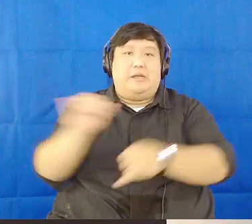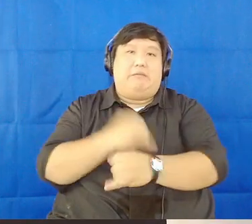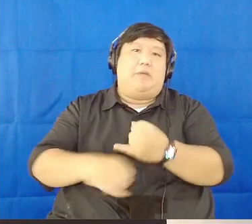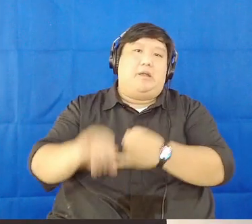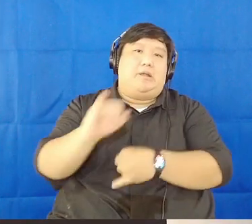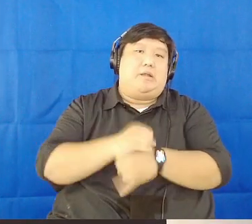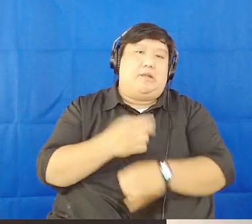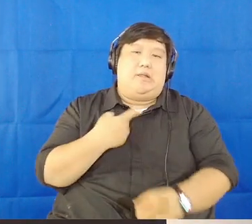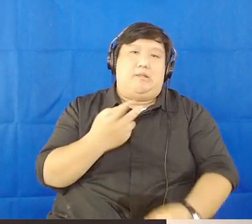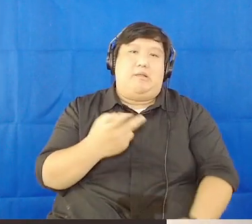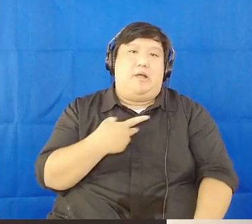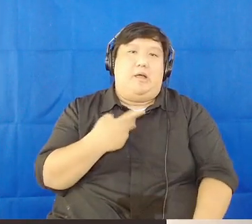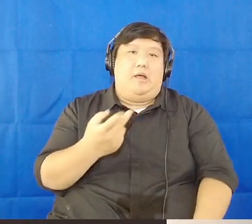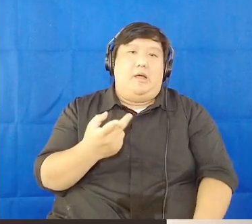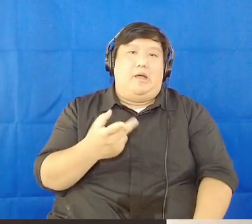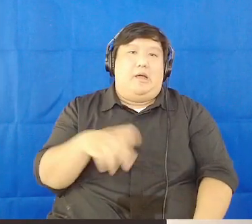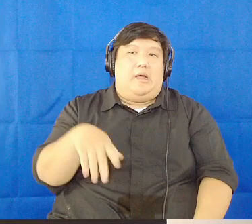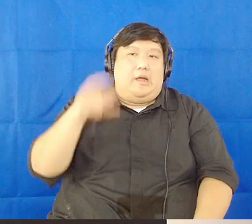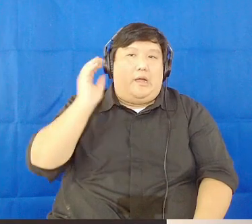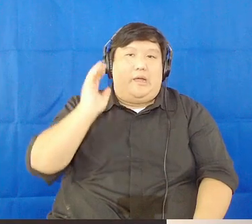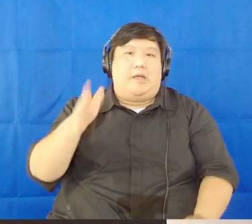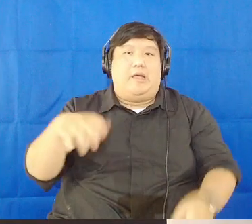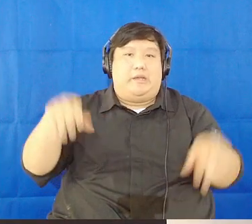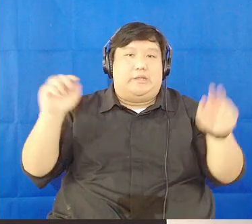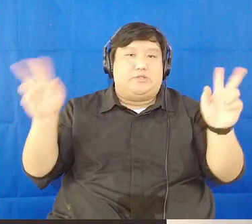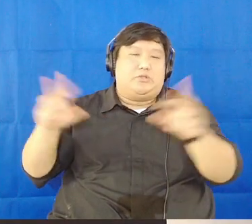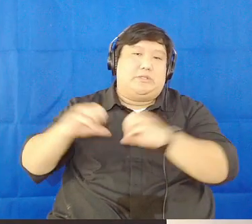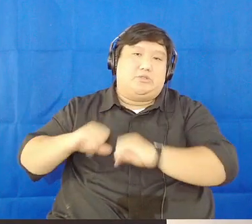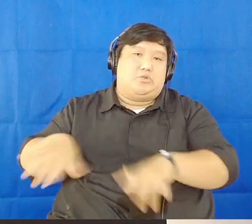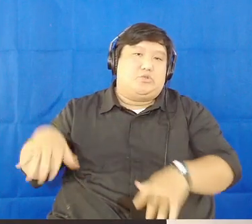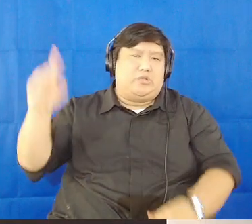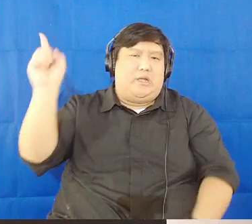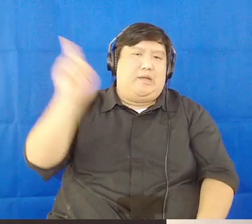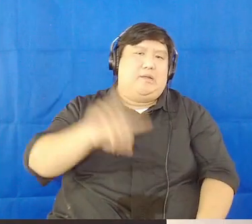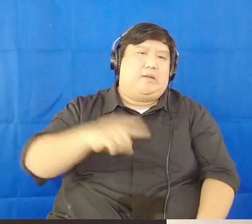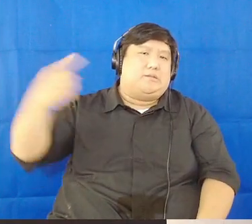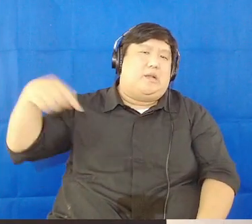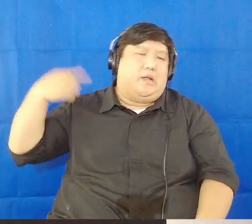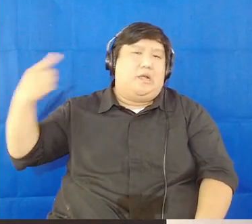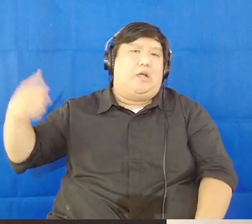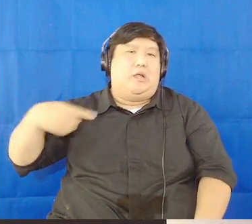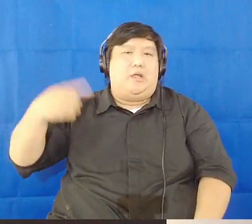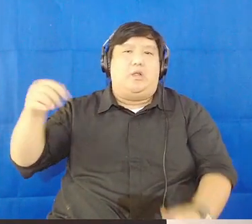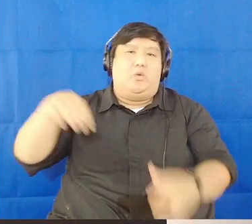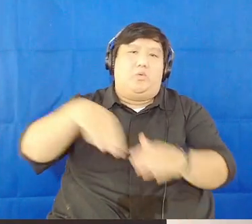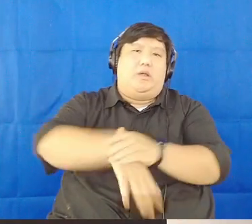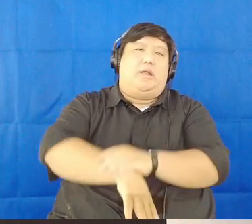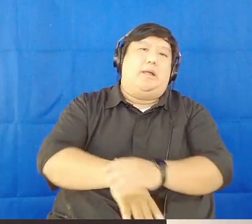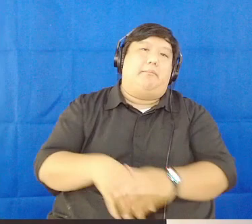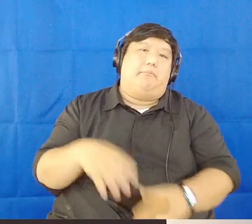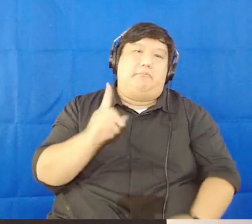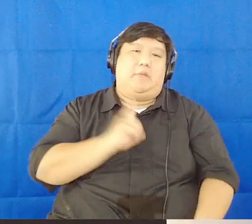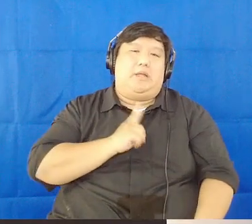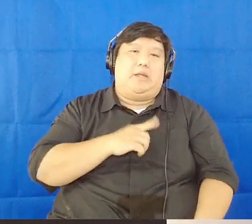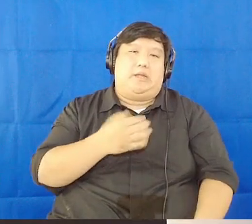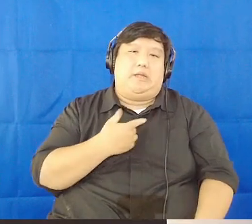Iman akan apa? Kristus yang selalu hadir bersama dengan kita. Kristus yang selalu hidup di dalam